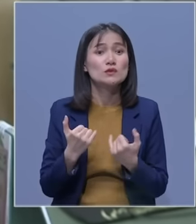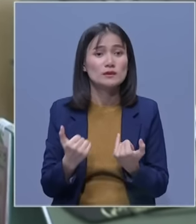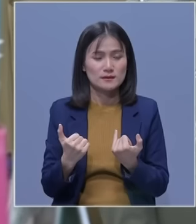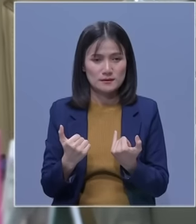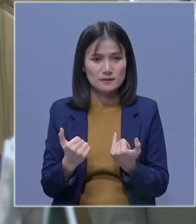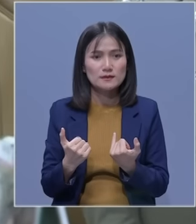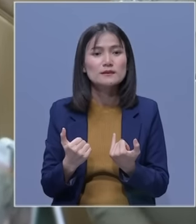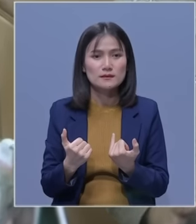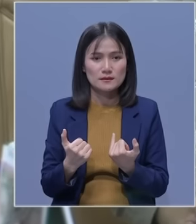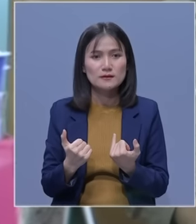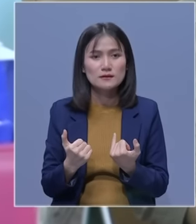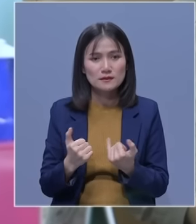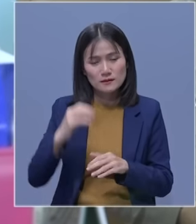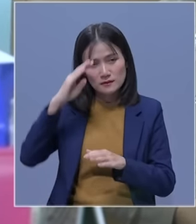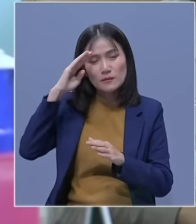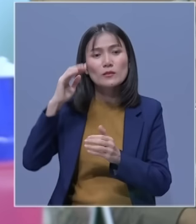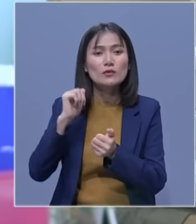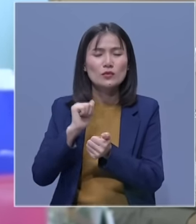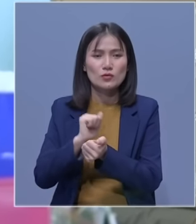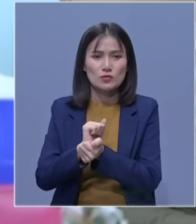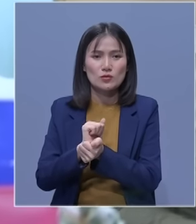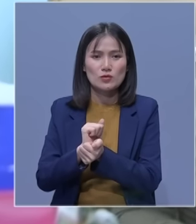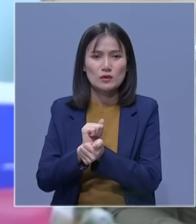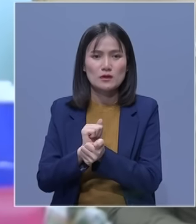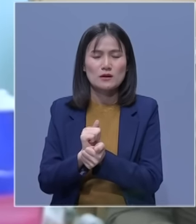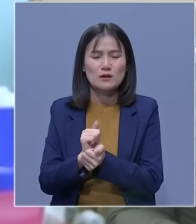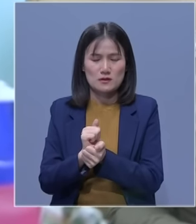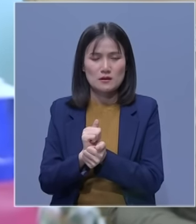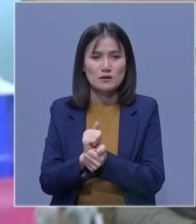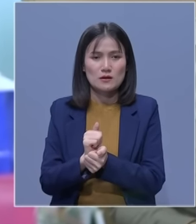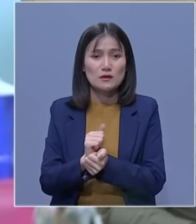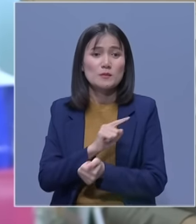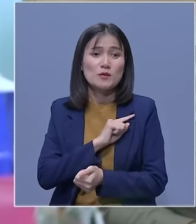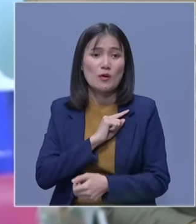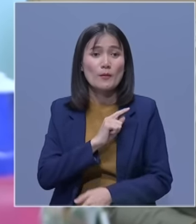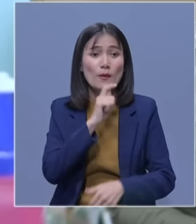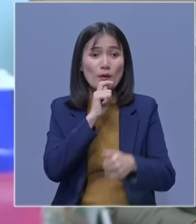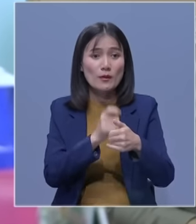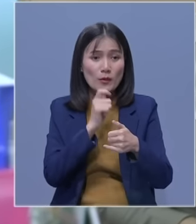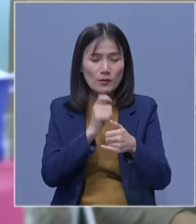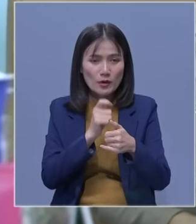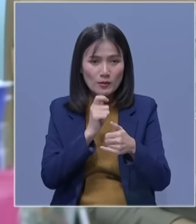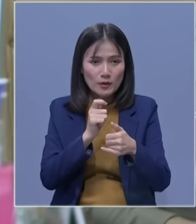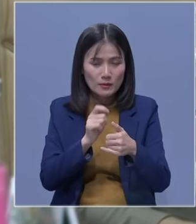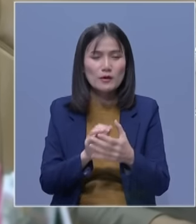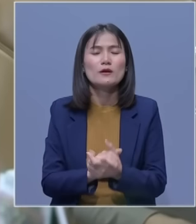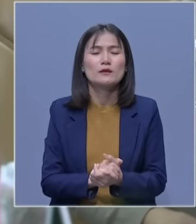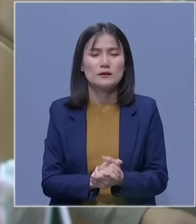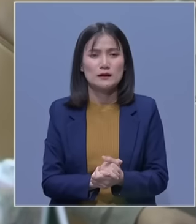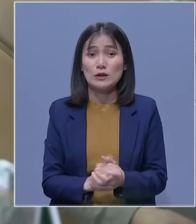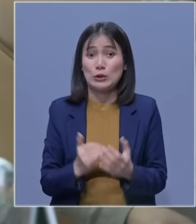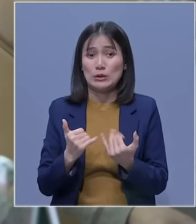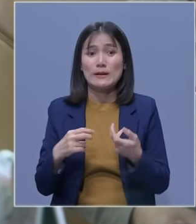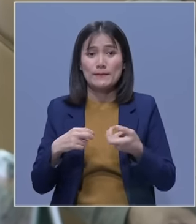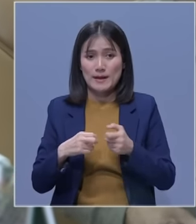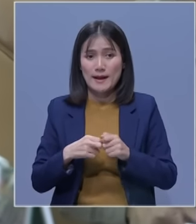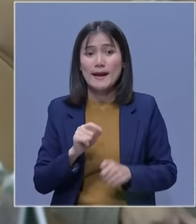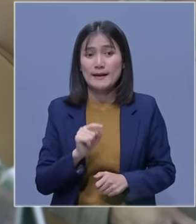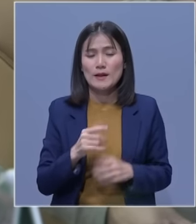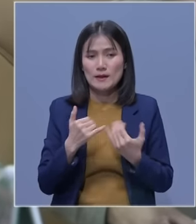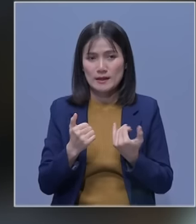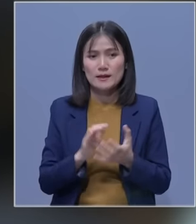อนนี้นะคะร้อยตำรวจเอกวิเชียรลอพิจิตรพนักงานสอบสวนสถานีตำรวจภูธรบางมูลนาคบอกว่าคดีนี้ได้เรียก